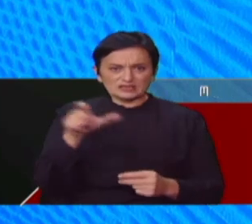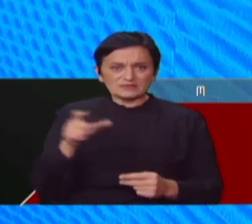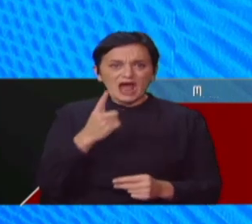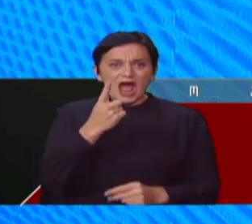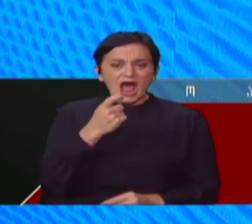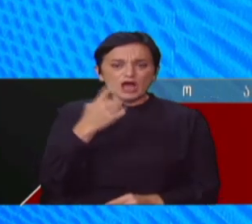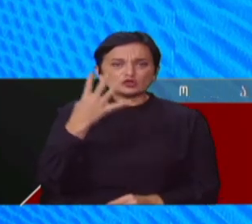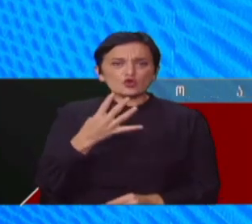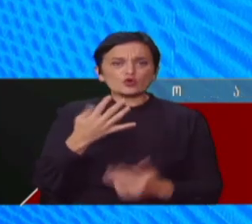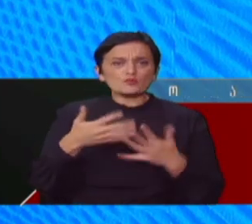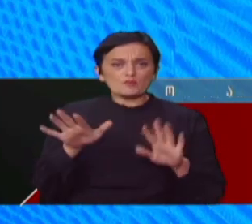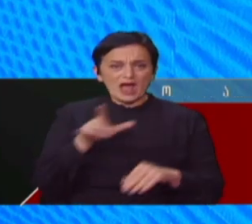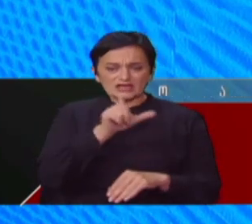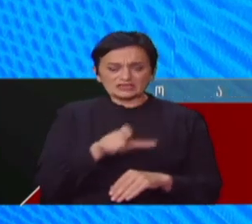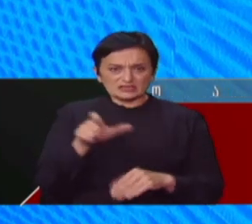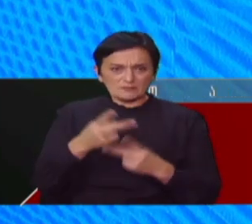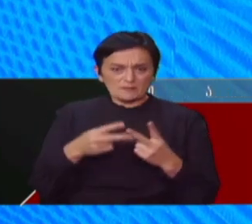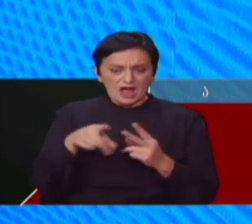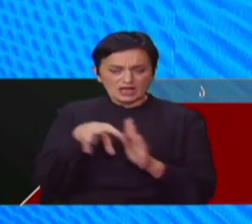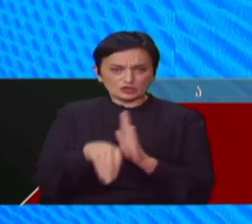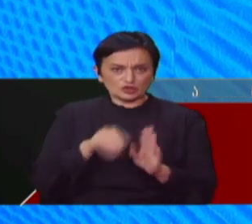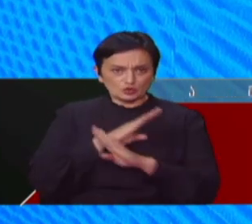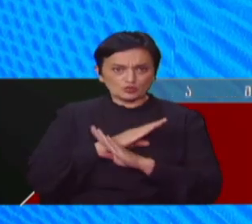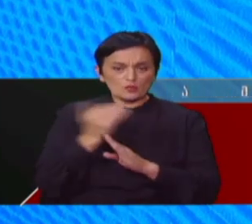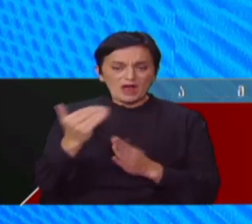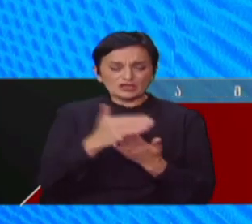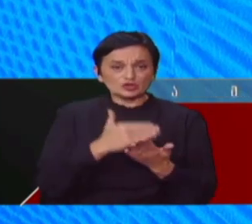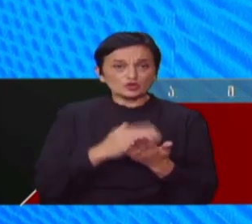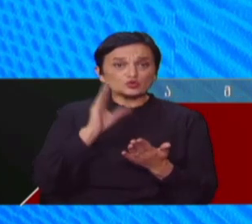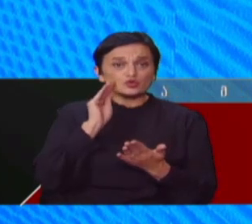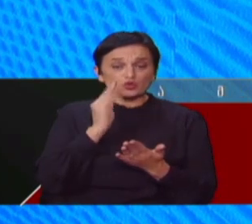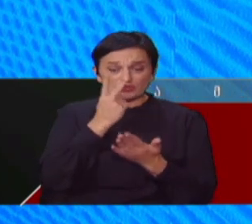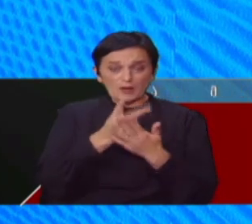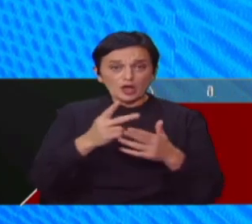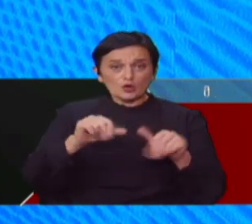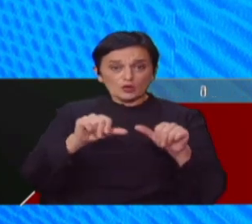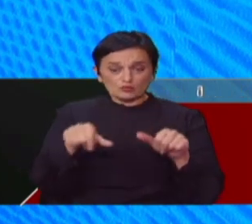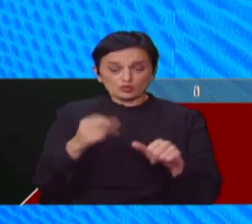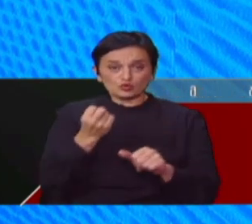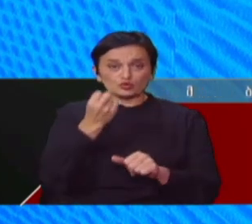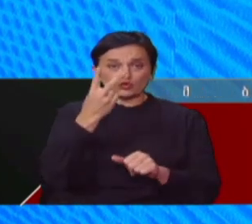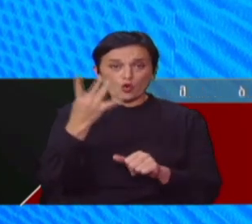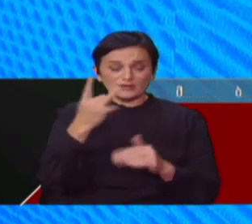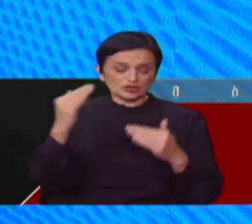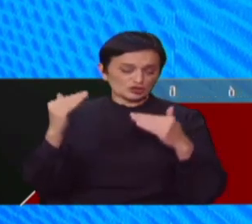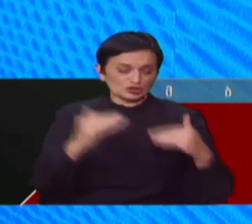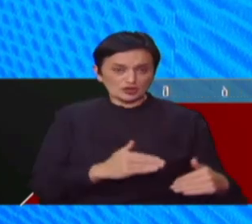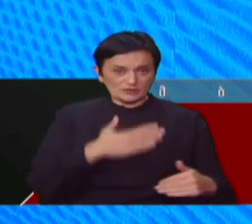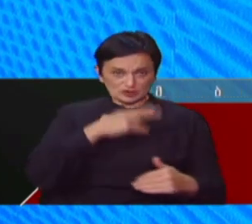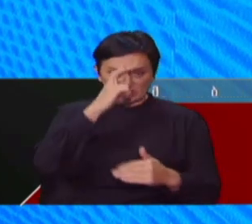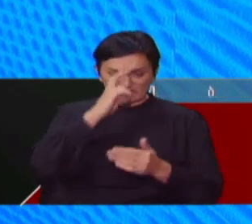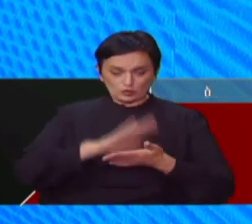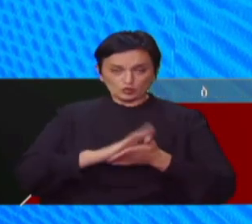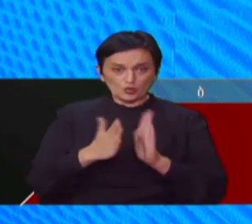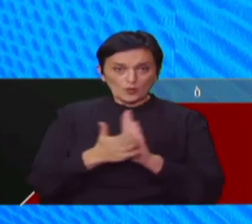მეტი პატიმარი იღუპებოდა მათი რეჟიმის პირობებში, როცა ეს მაჩვენებელი 12-ჯერ შემცირდა უკვე ჩვენი ხელისუფლების პირობებში. წარმოიდგინეთ,